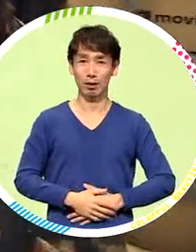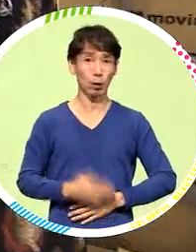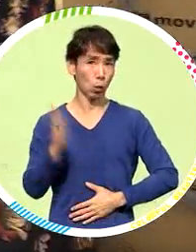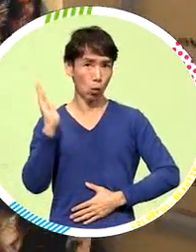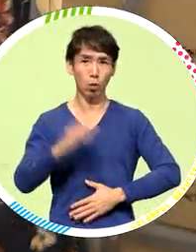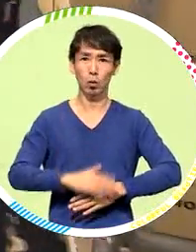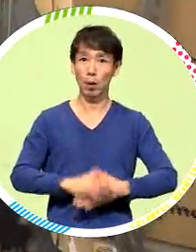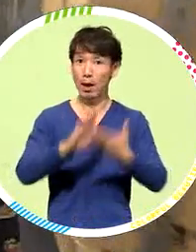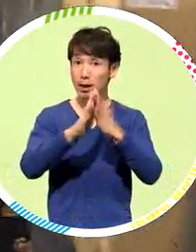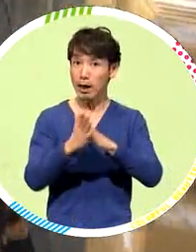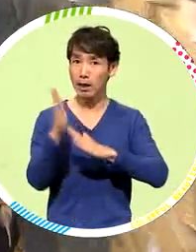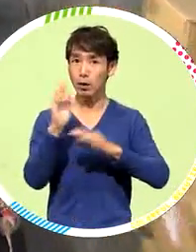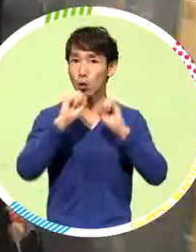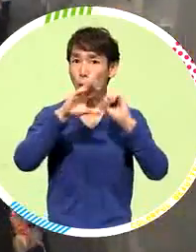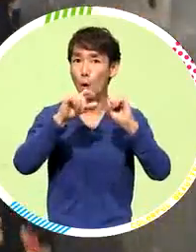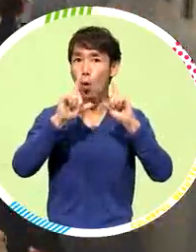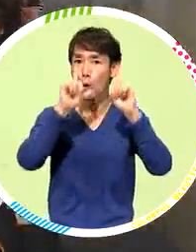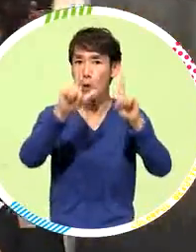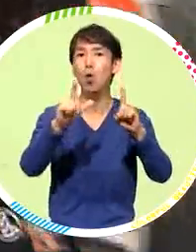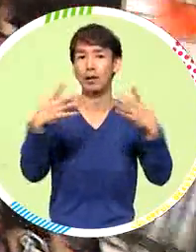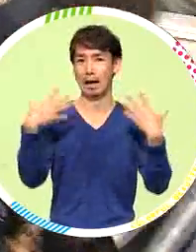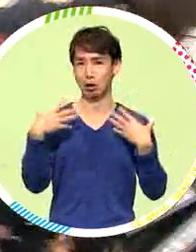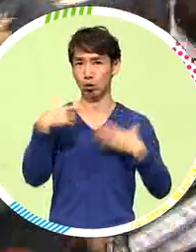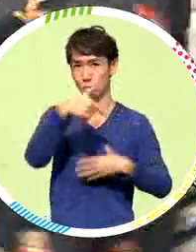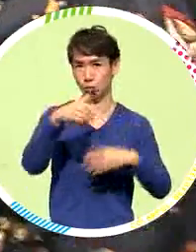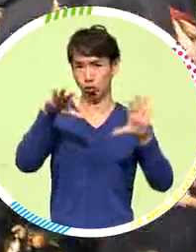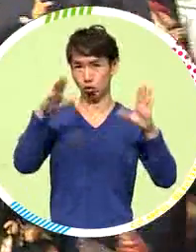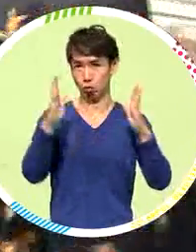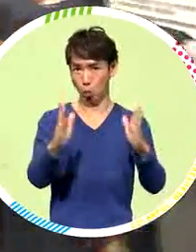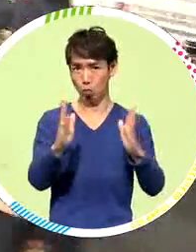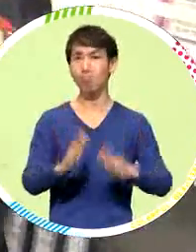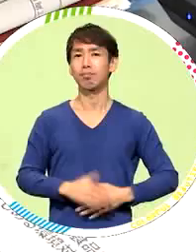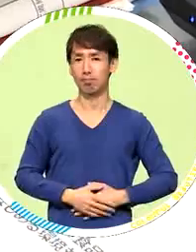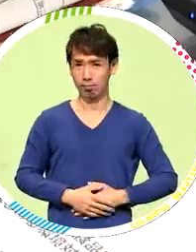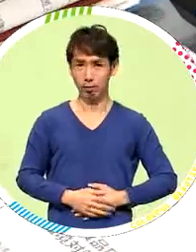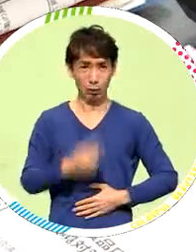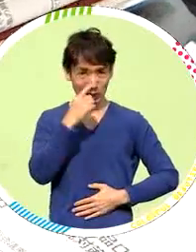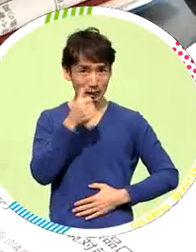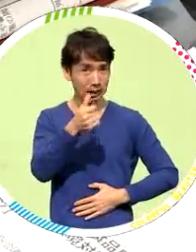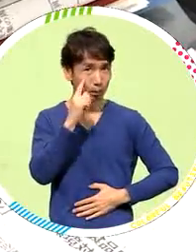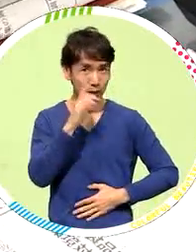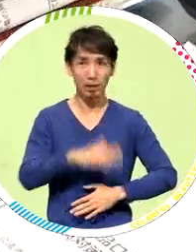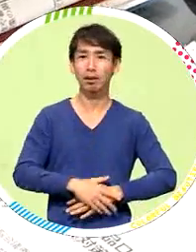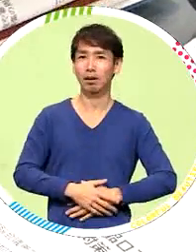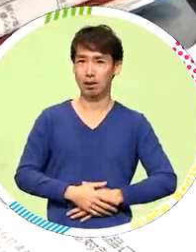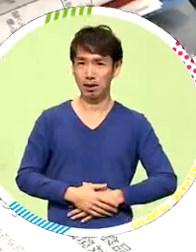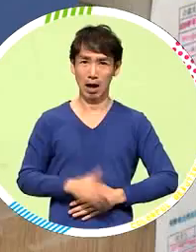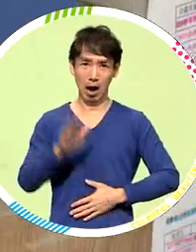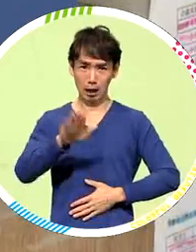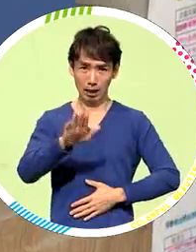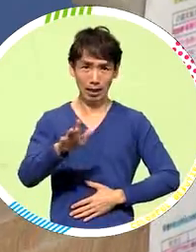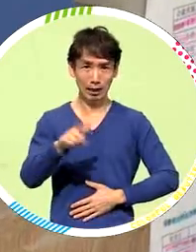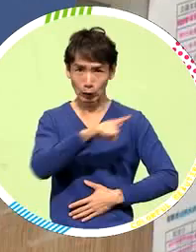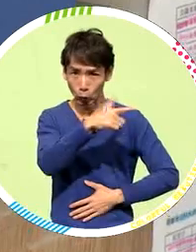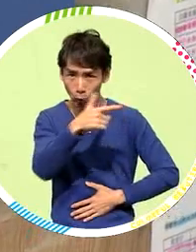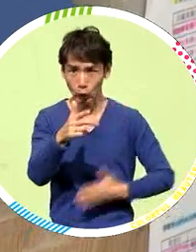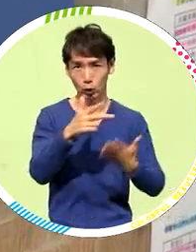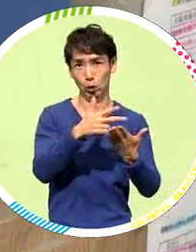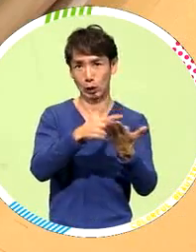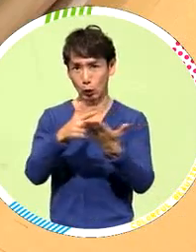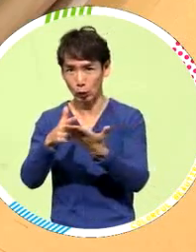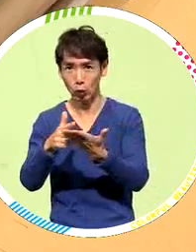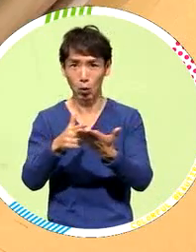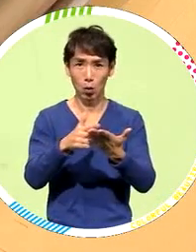ここは県の広報を担当するセクション早速ゆうちゃんお邪魔してみますがありましたよいろんな文書